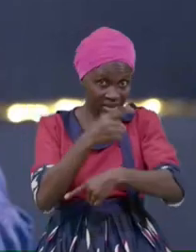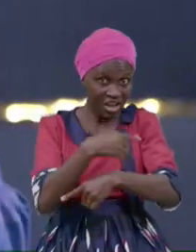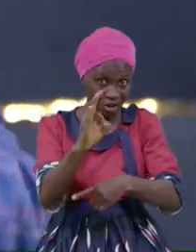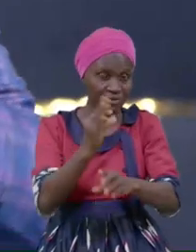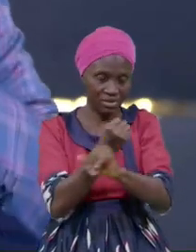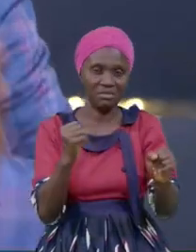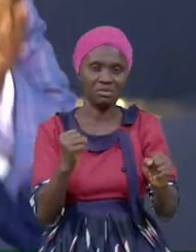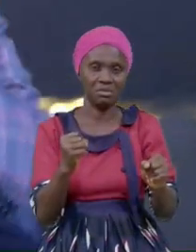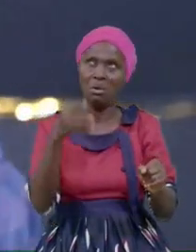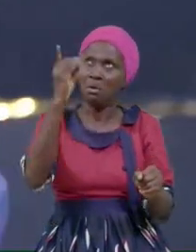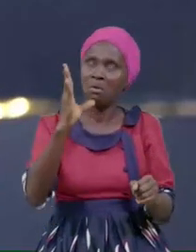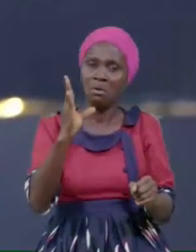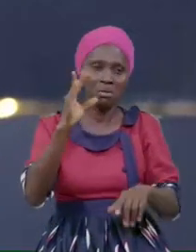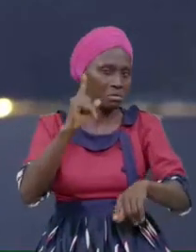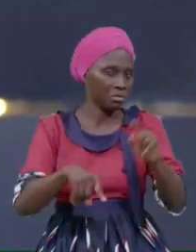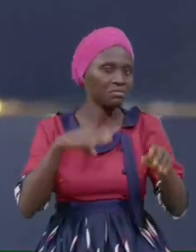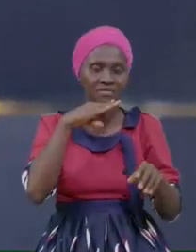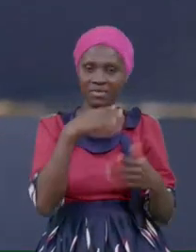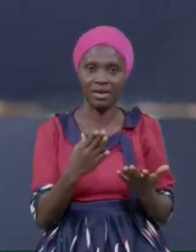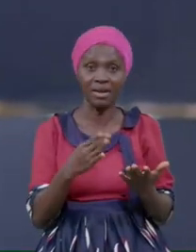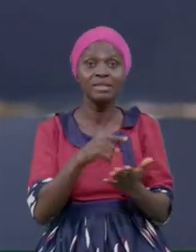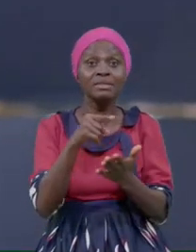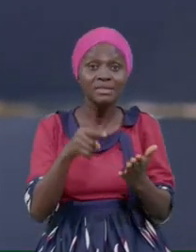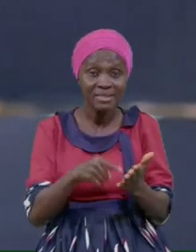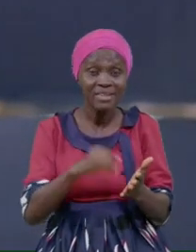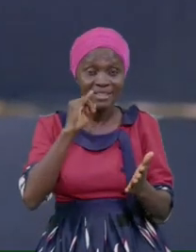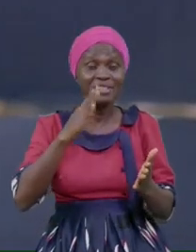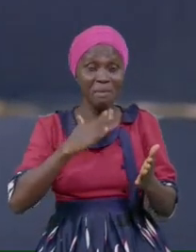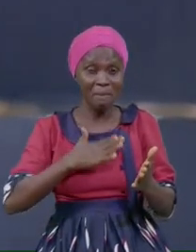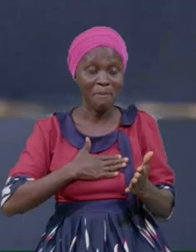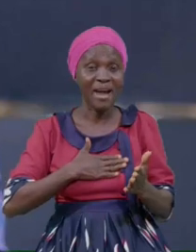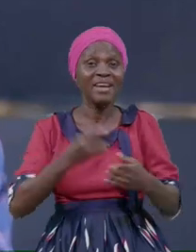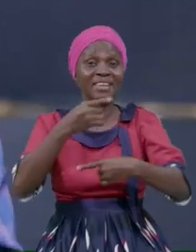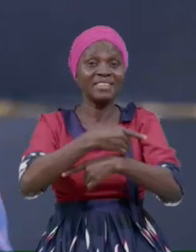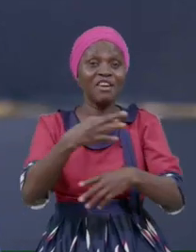peut mentir. Voici le jour de mon salut.